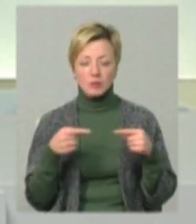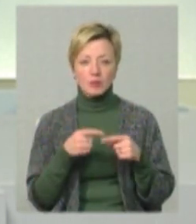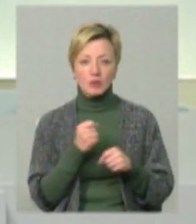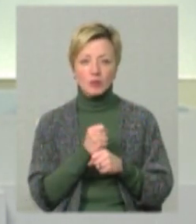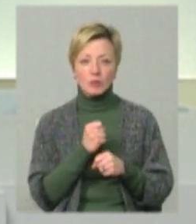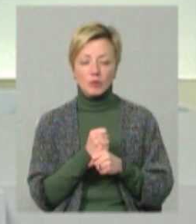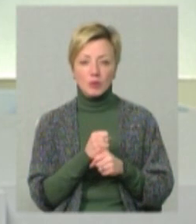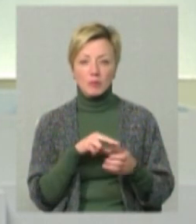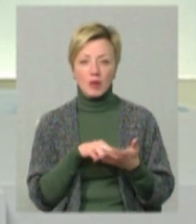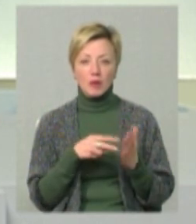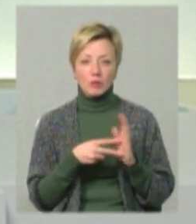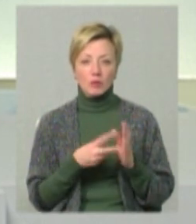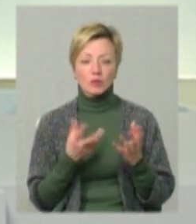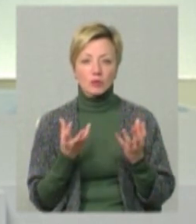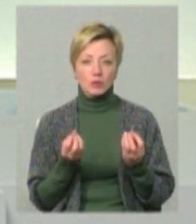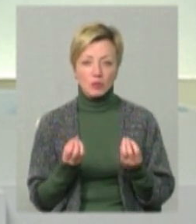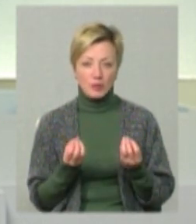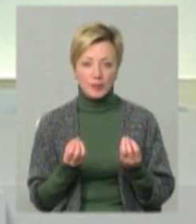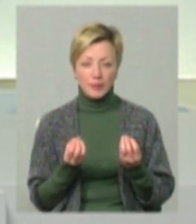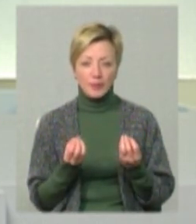відповідна робота пророблена і планується ще